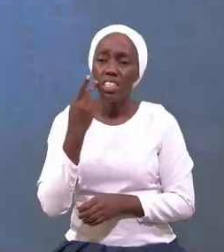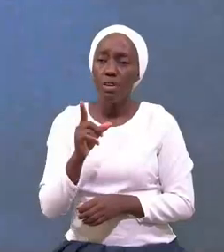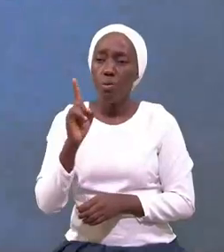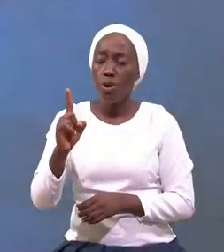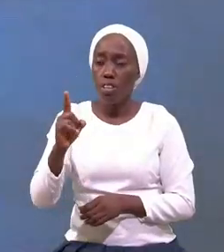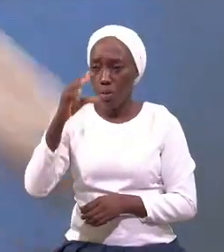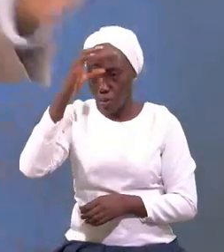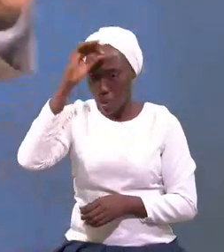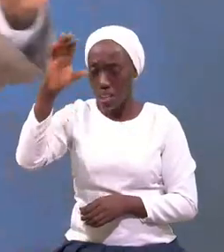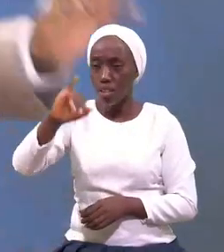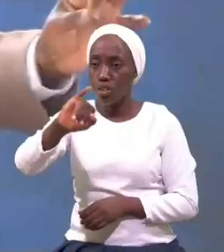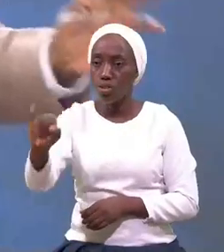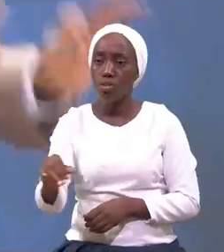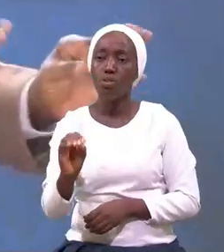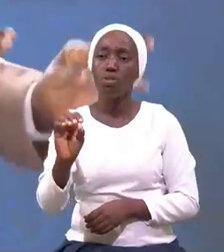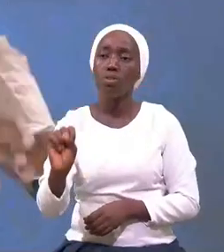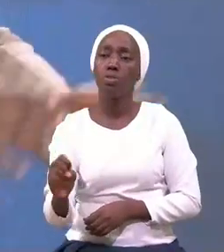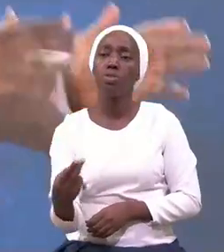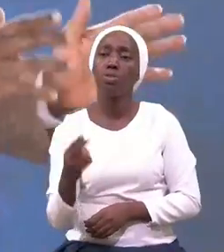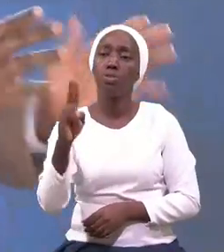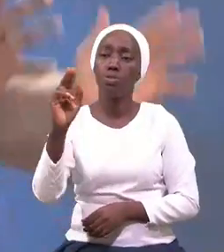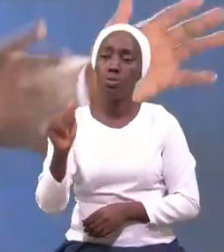J'ai vu un homme, Josué.